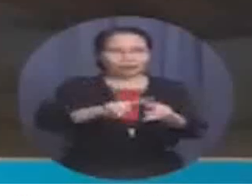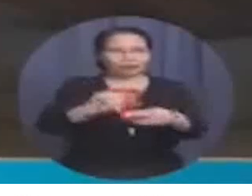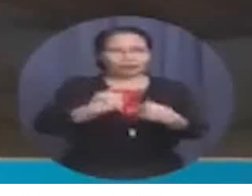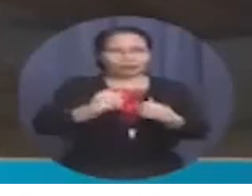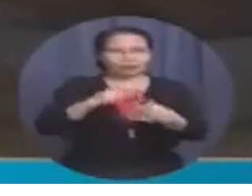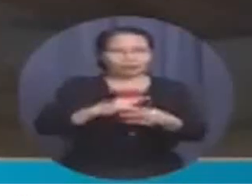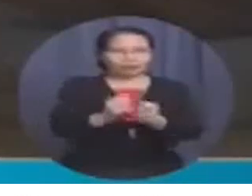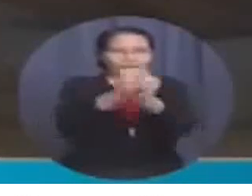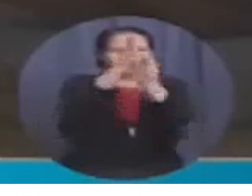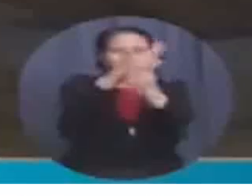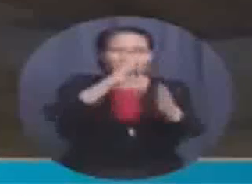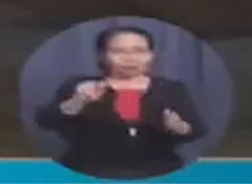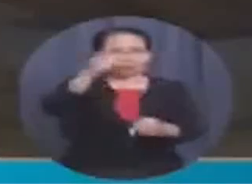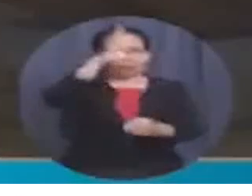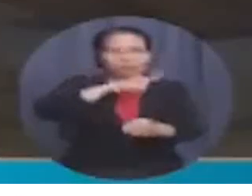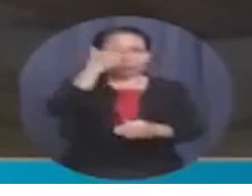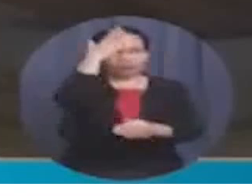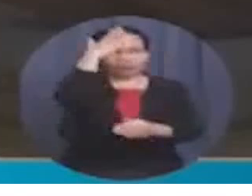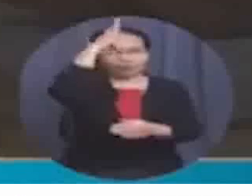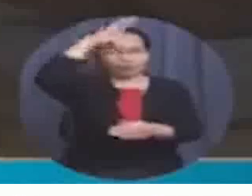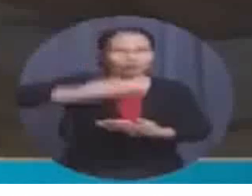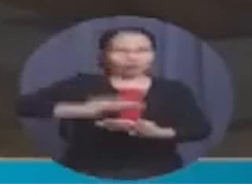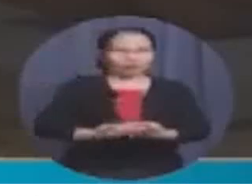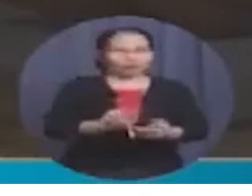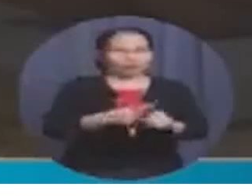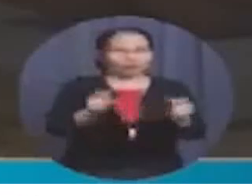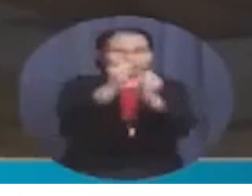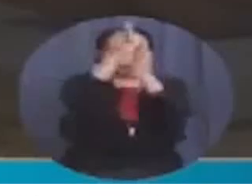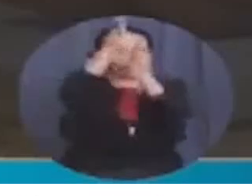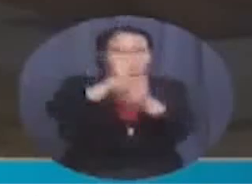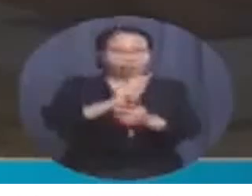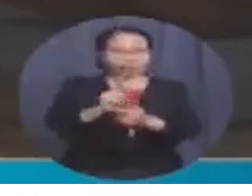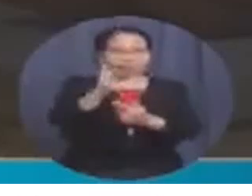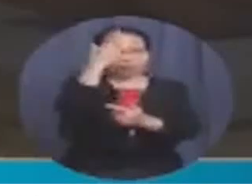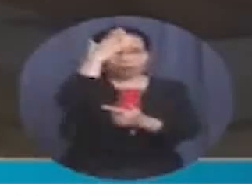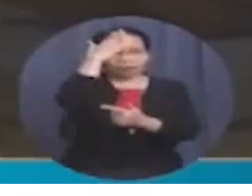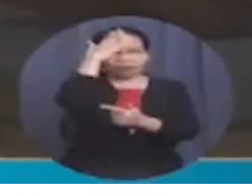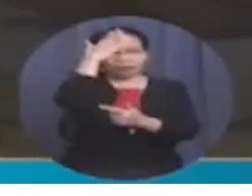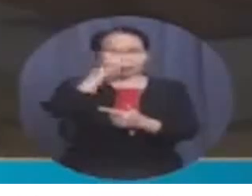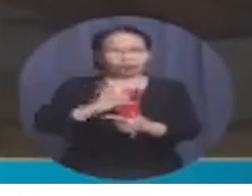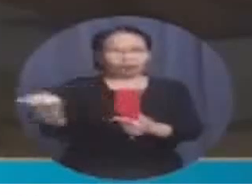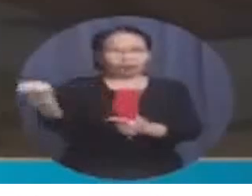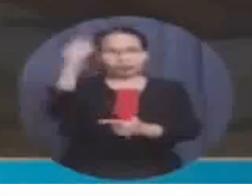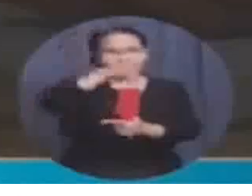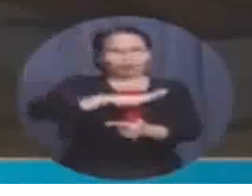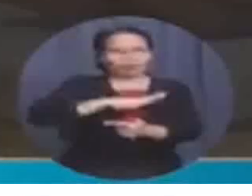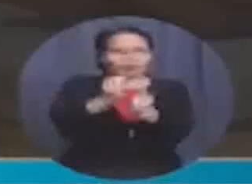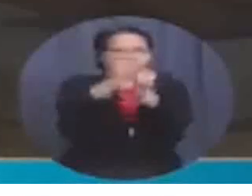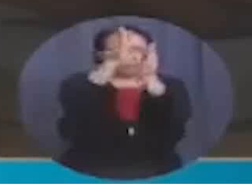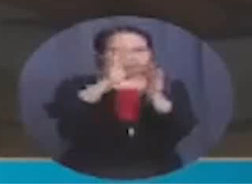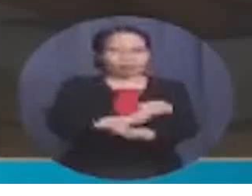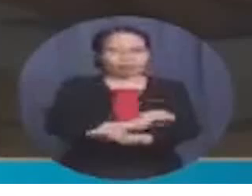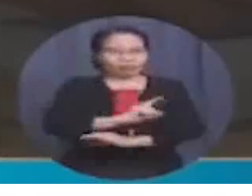unto me of my Father, and no man knoweth the Son but the Father, neither knoweth any man the